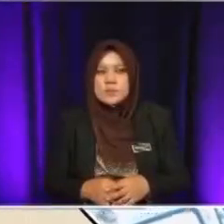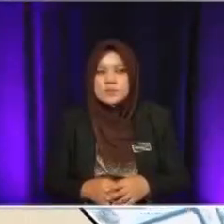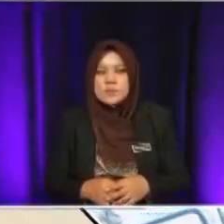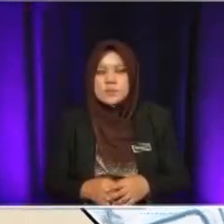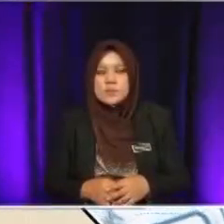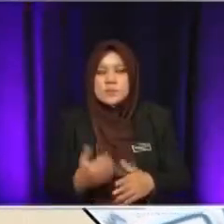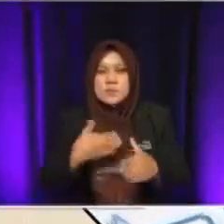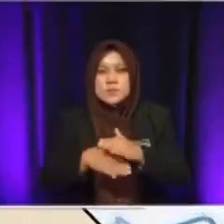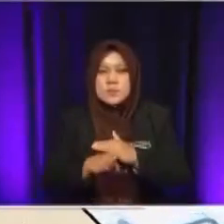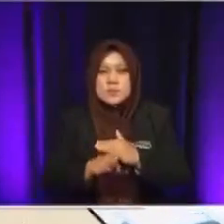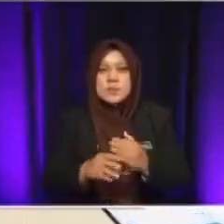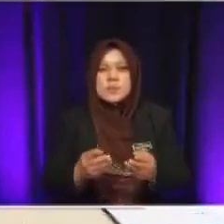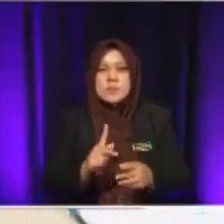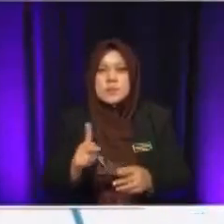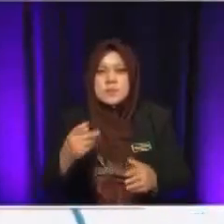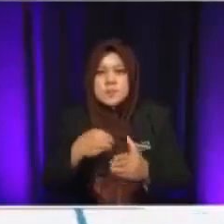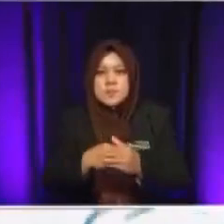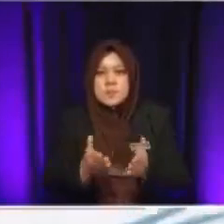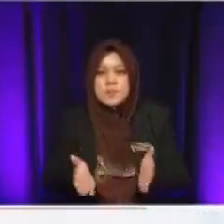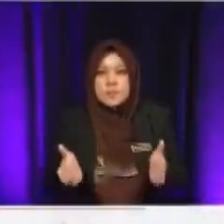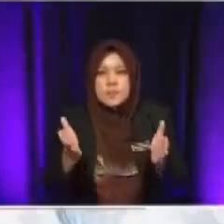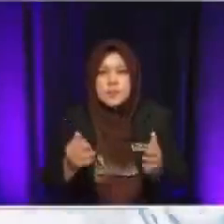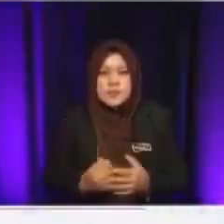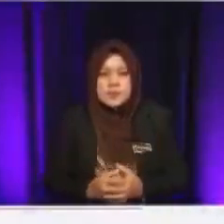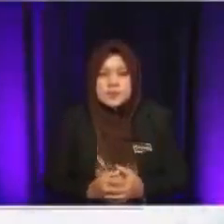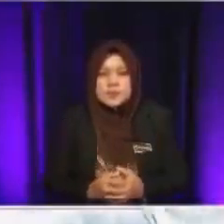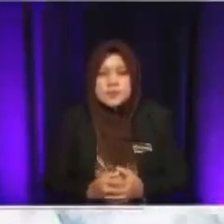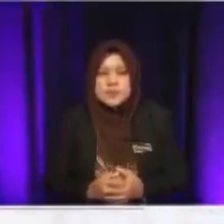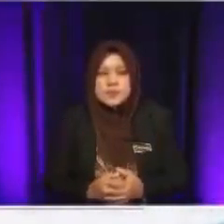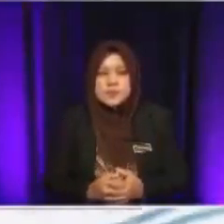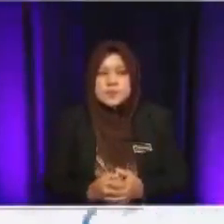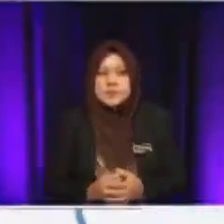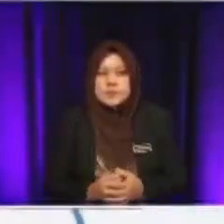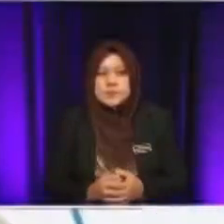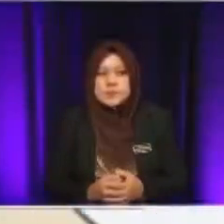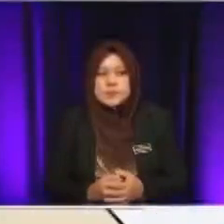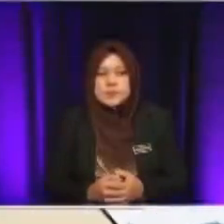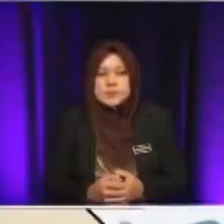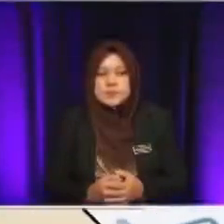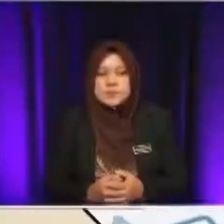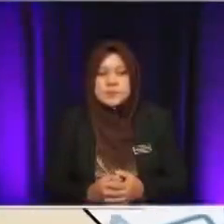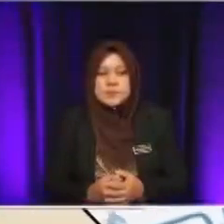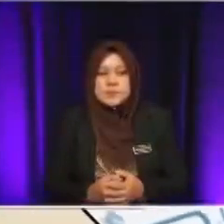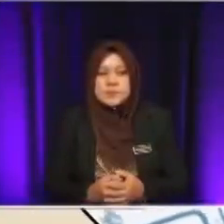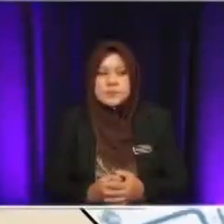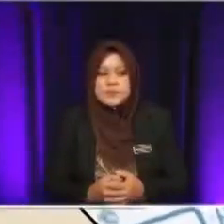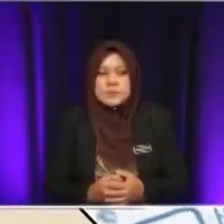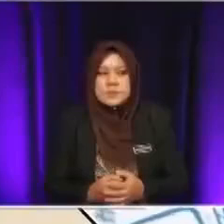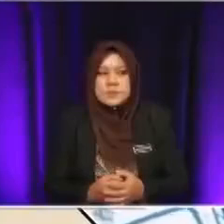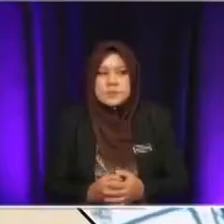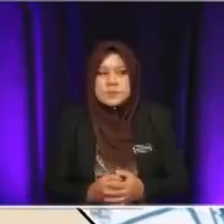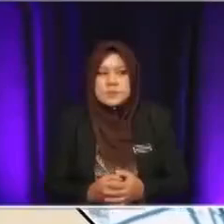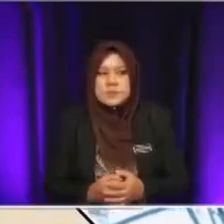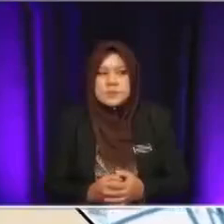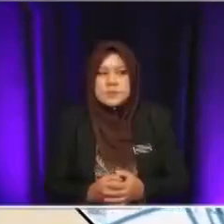Masuk lagi. Kita nak batu sungai saya banyak-banyak ke pun. Barulah cantik. Okey, so ni Mira. Okey. Saya akan